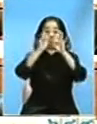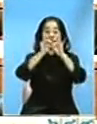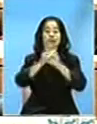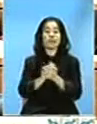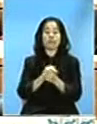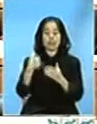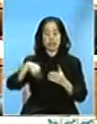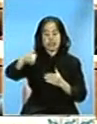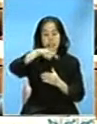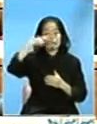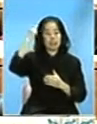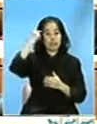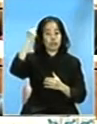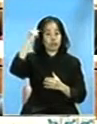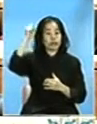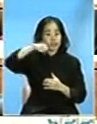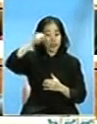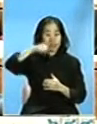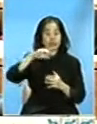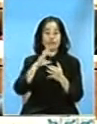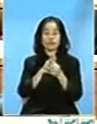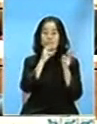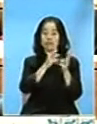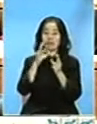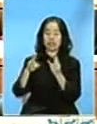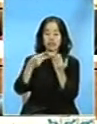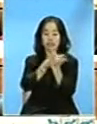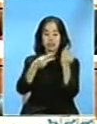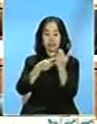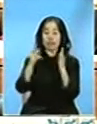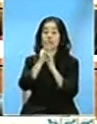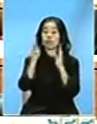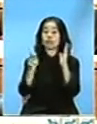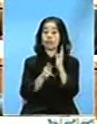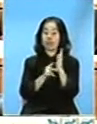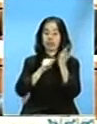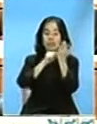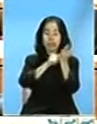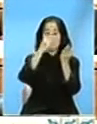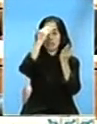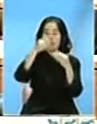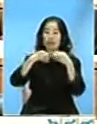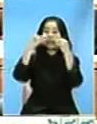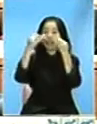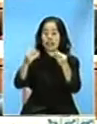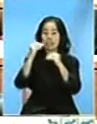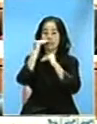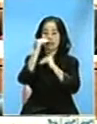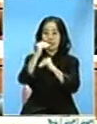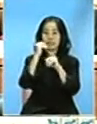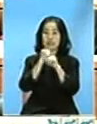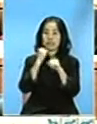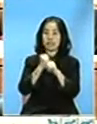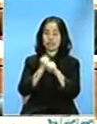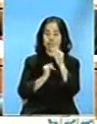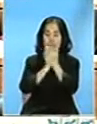เพื่อนสมาชิกทุกท่านเองก็คงทราบดีครับว่าหลักของการเขียนกฎหมายนั้นเขาเขียนขึ้นมาเพื่อเป็นกรอบไม่ให้ทำในสิ่งที่